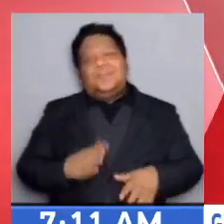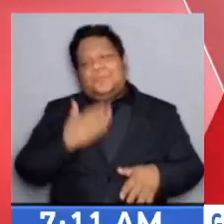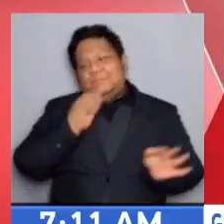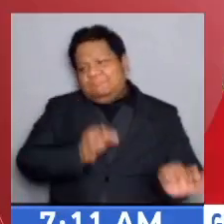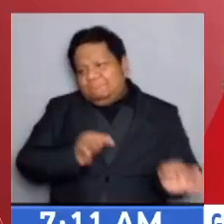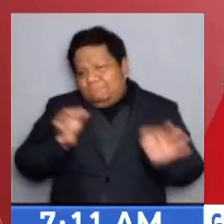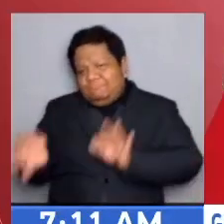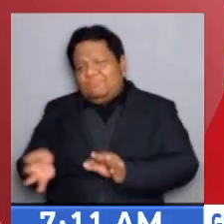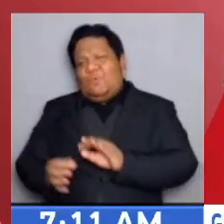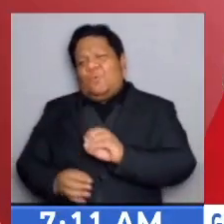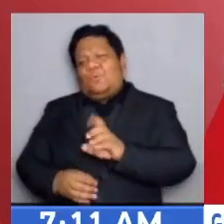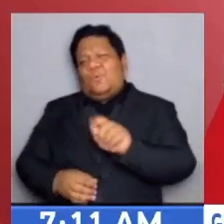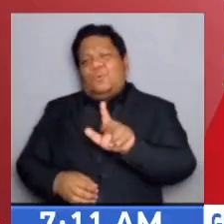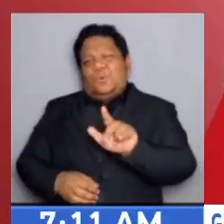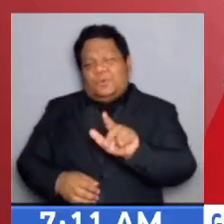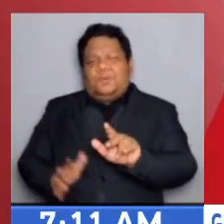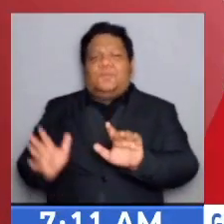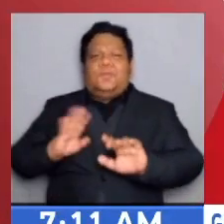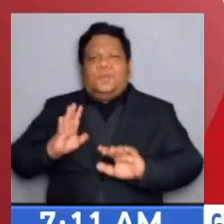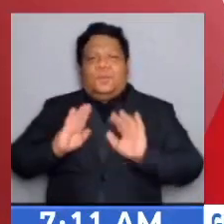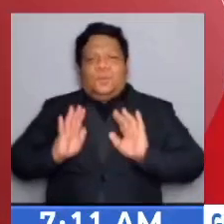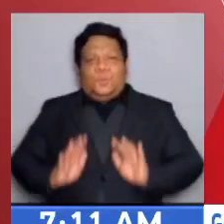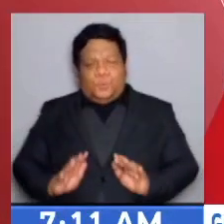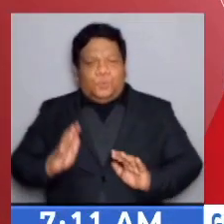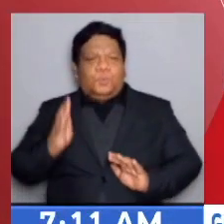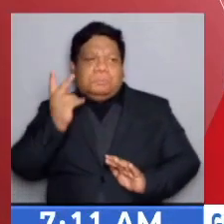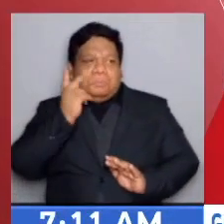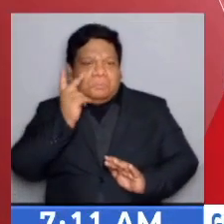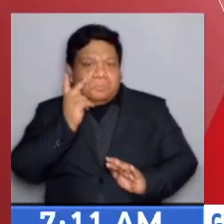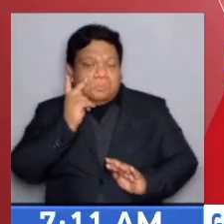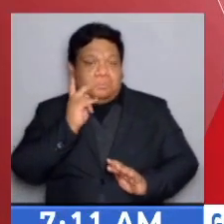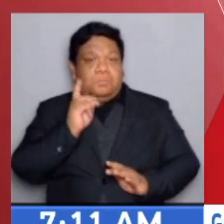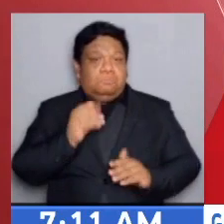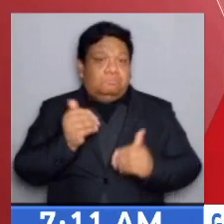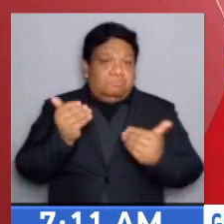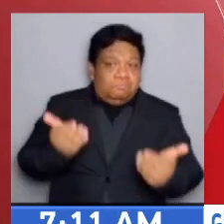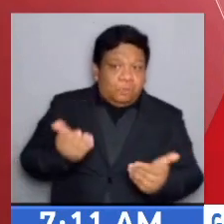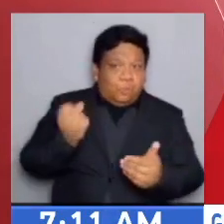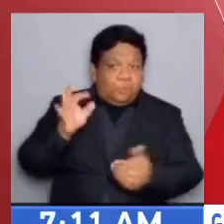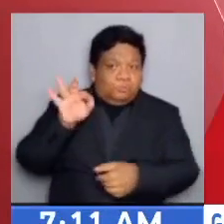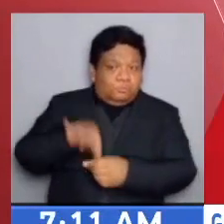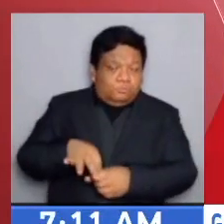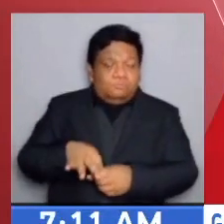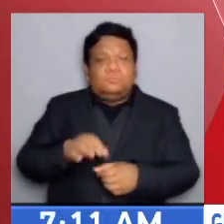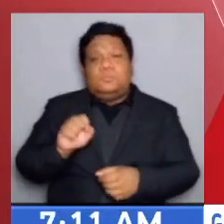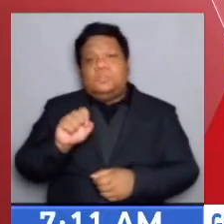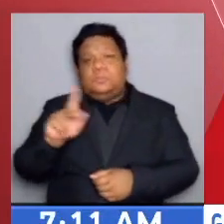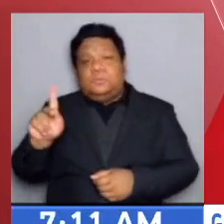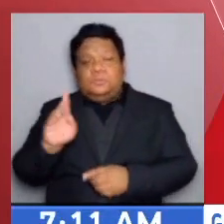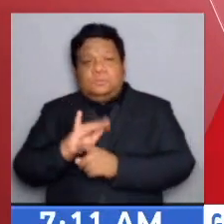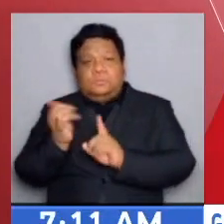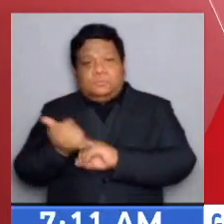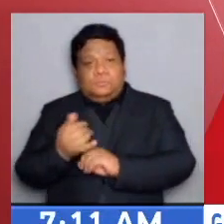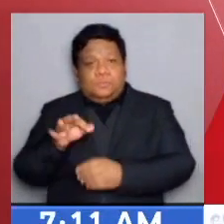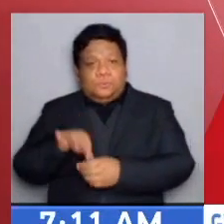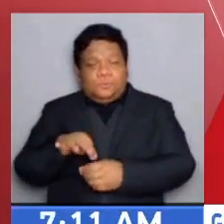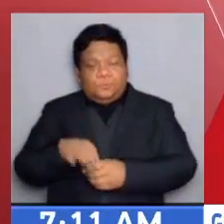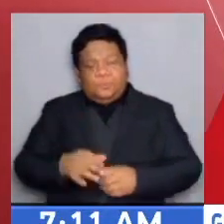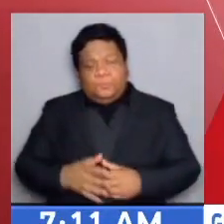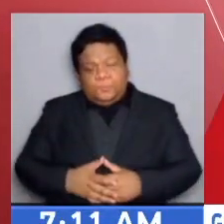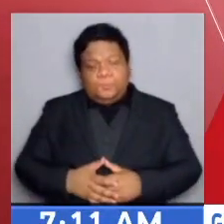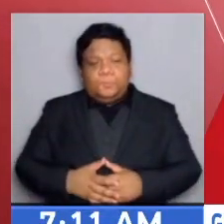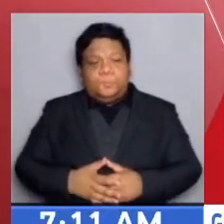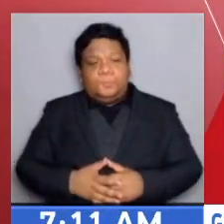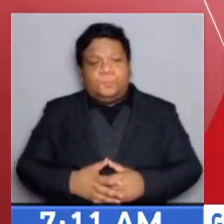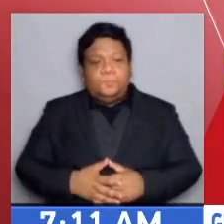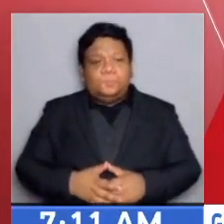at magkakaibigan dahil kaalaman na kung sinong mga magkakalaban sa barangay ng SK elections. Chair, paano higpitan ng COMELEC